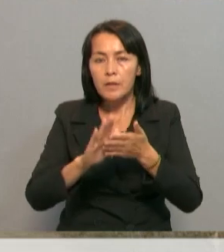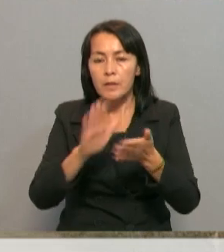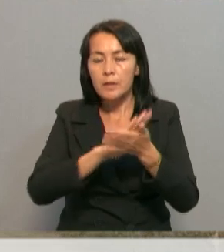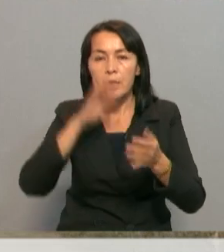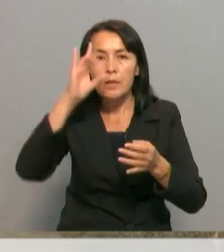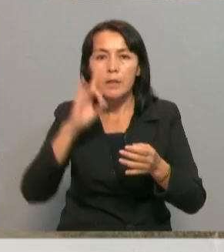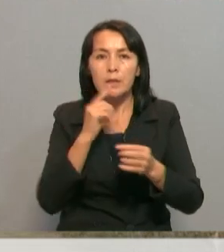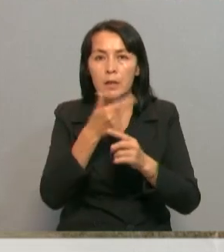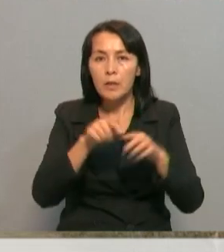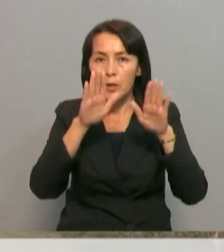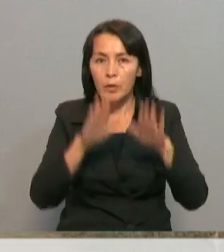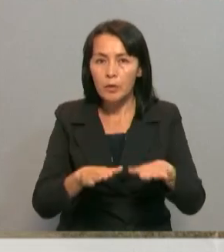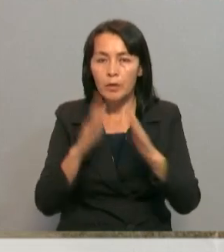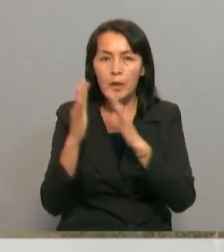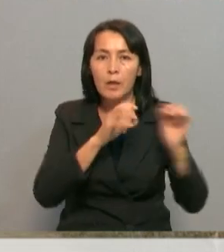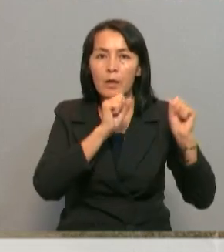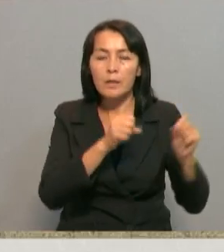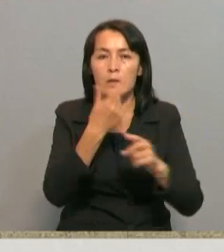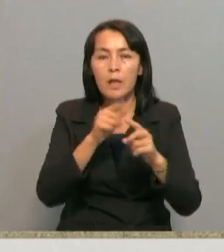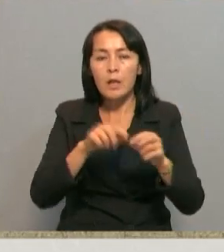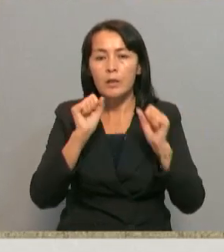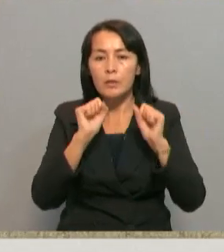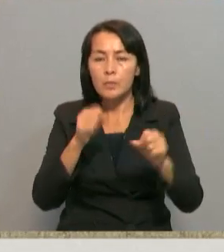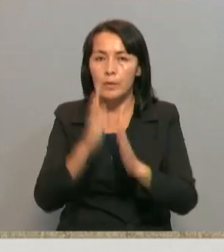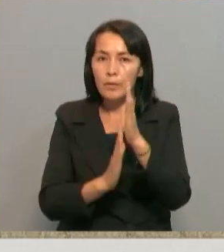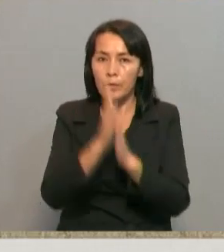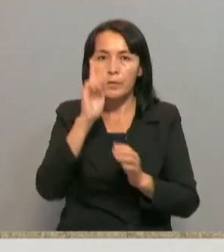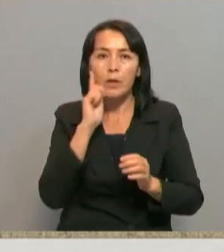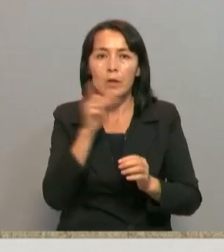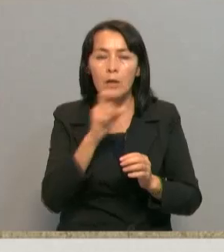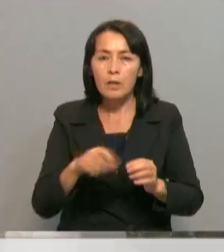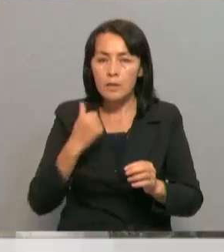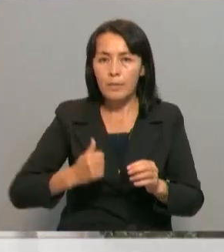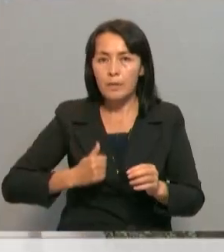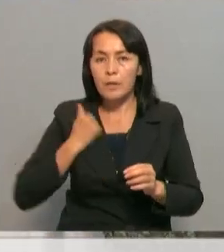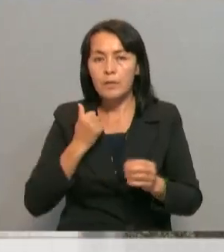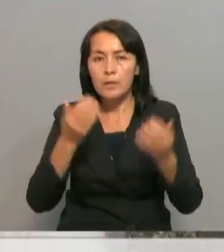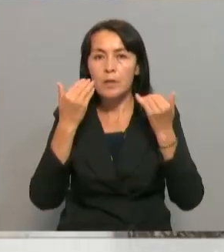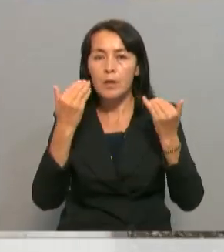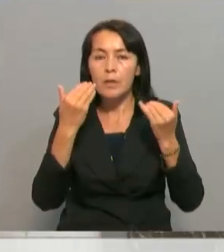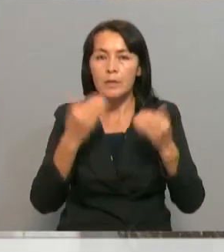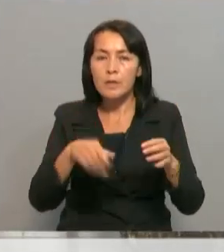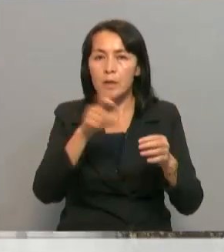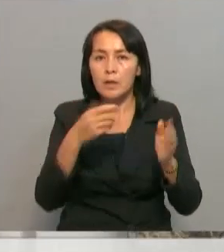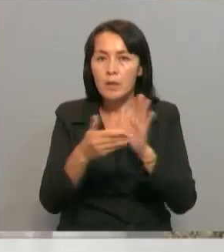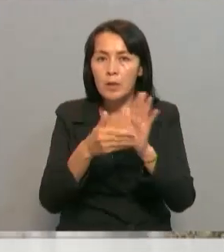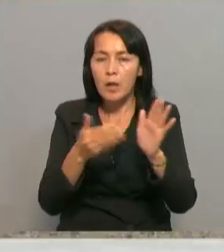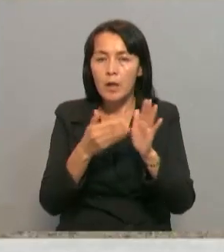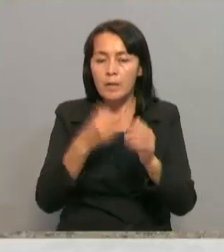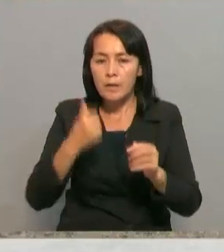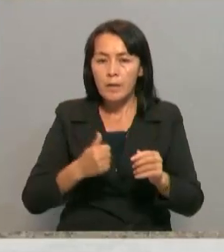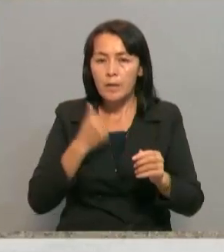чистый Казахстан - это не только экологическая акция это способ воспитания молодёжи в духе патриотизма побуждать горожан к экологической